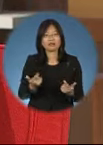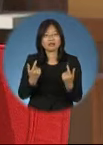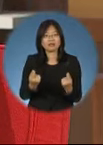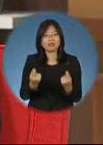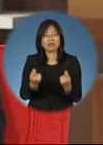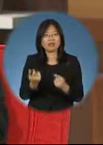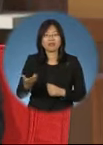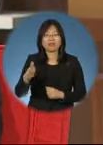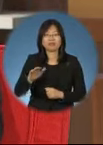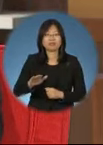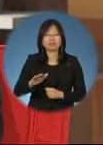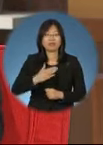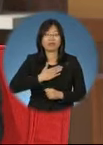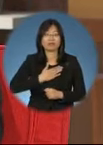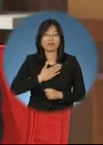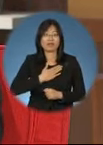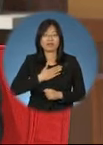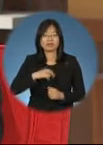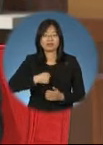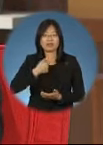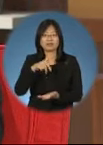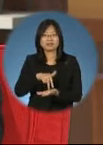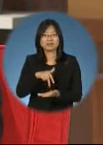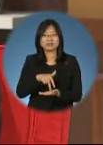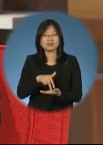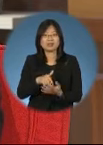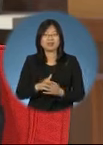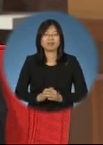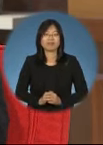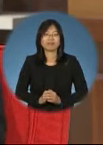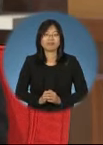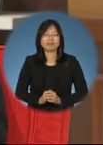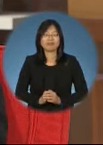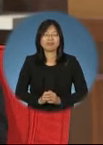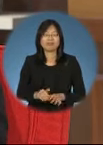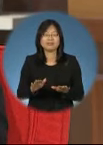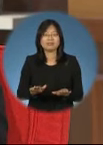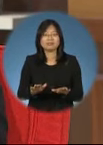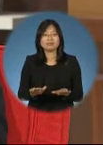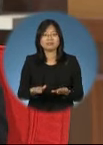예, 저 나름대로 어떤 그런, 이제,